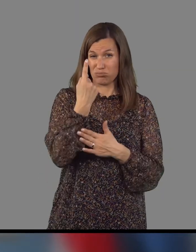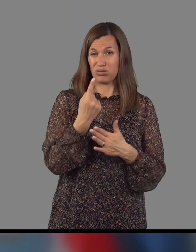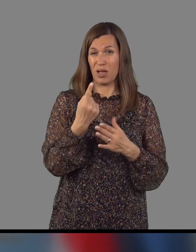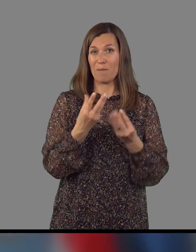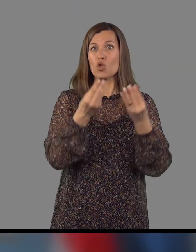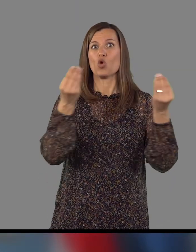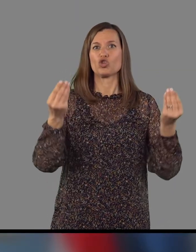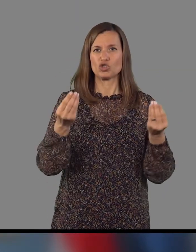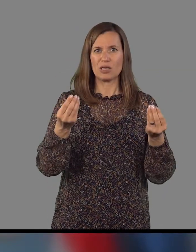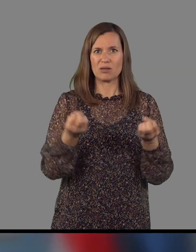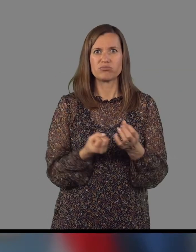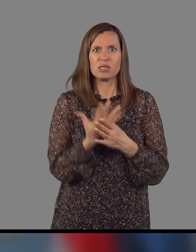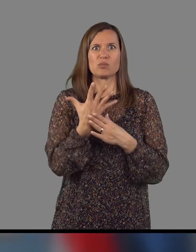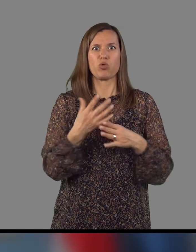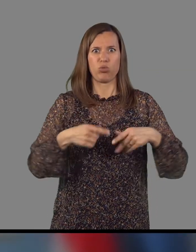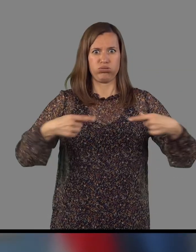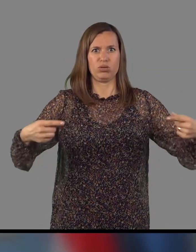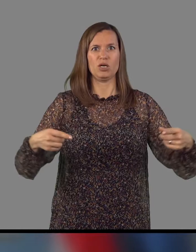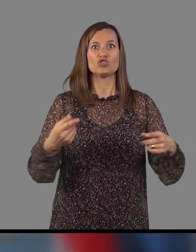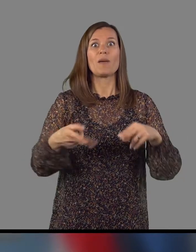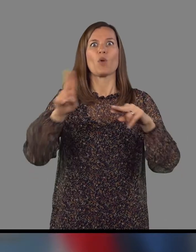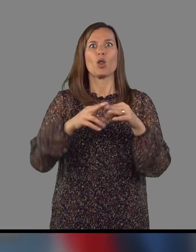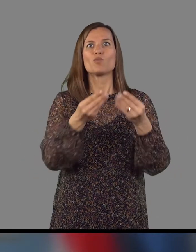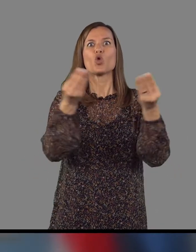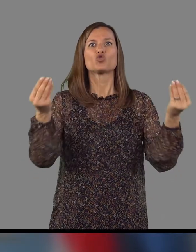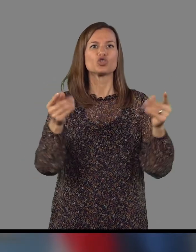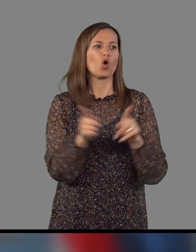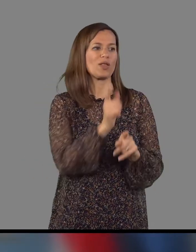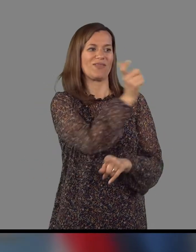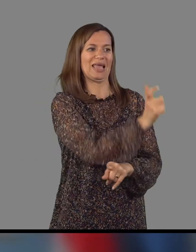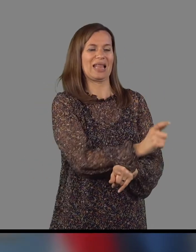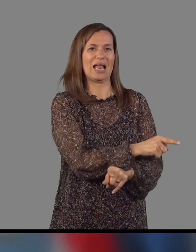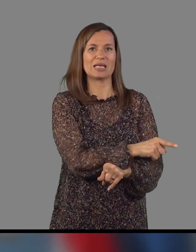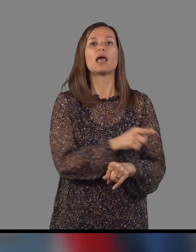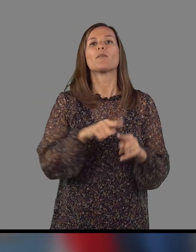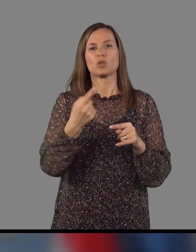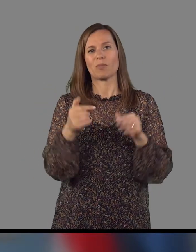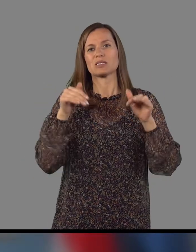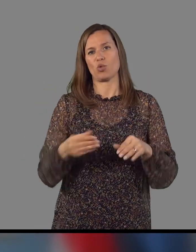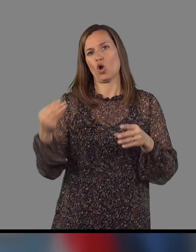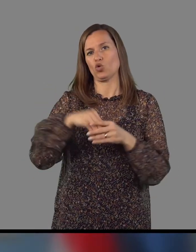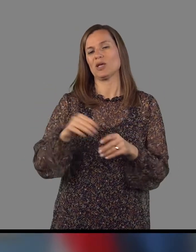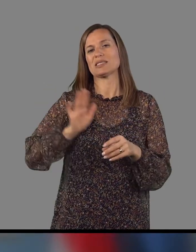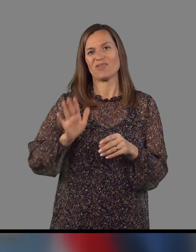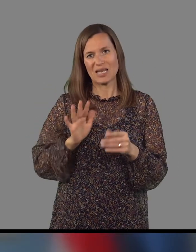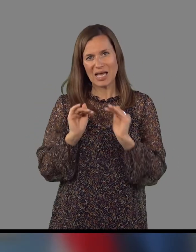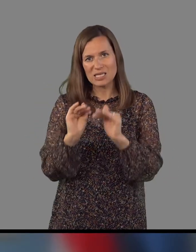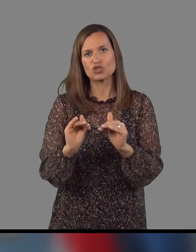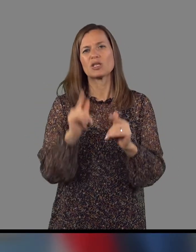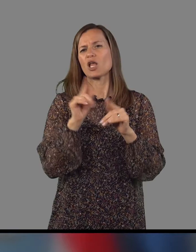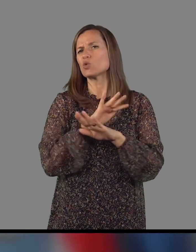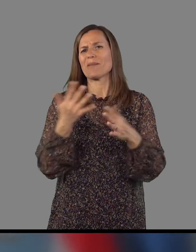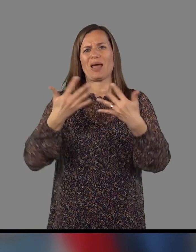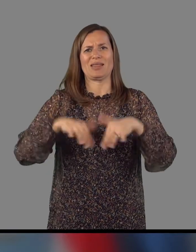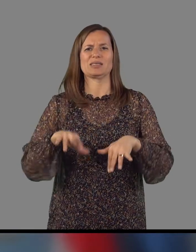do množičnega izbruha, še malo bolj množičnega kot je v Italiji, se pa mora vključiti civilna zaščita in pa vsi